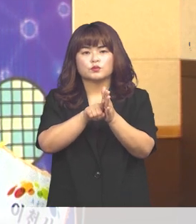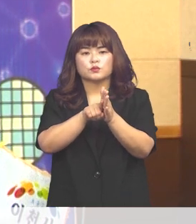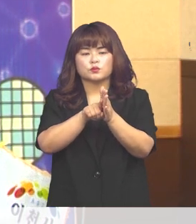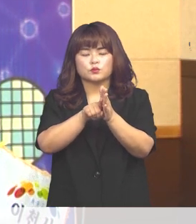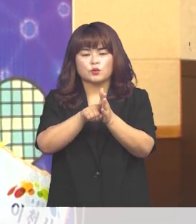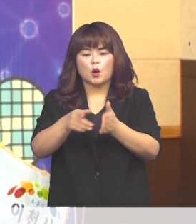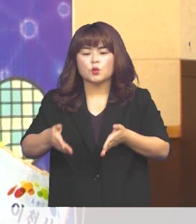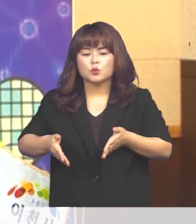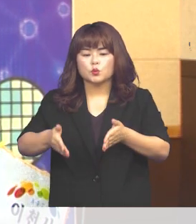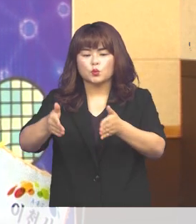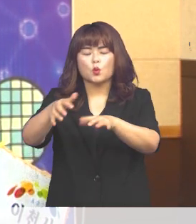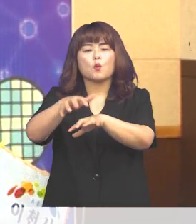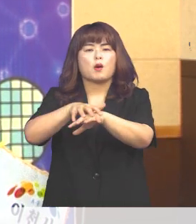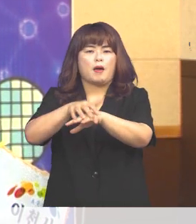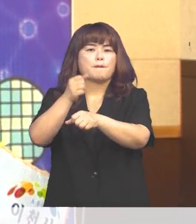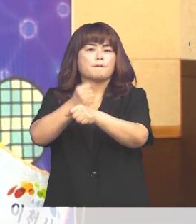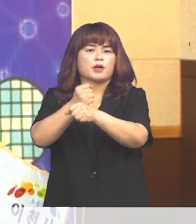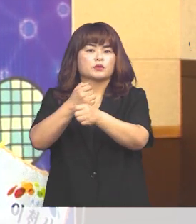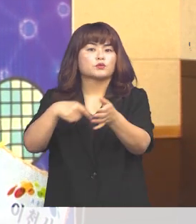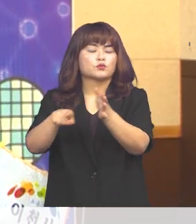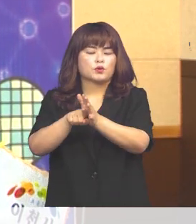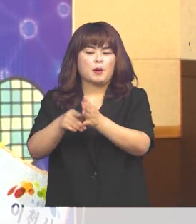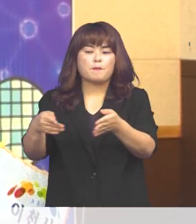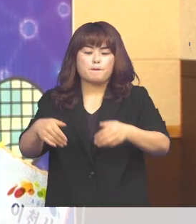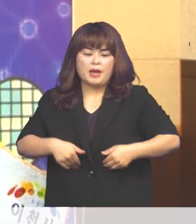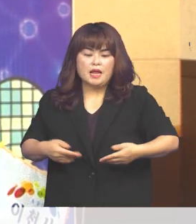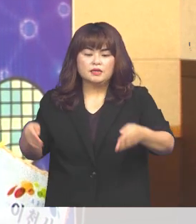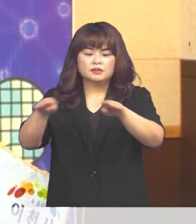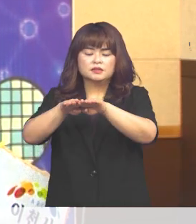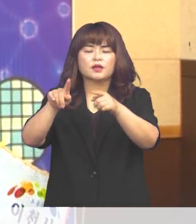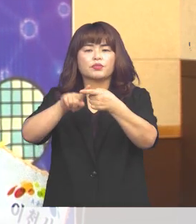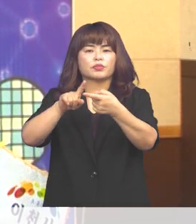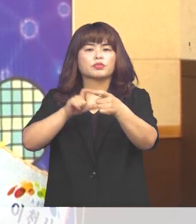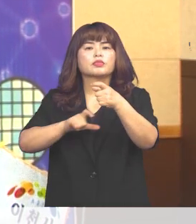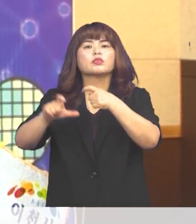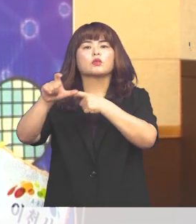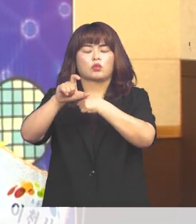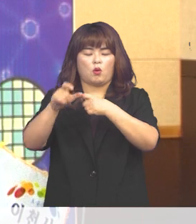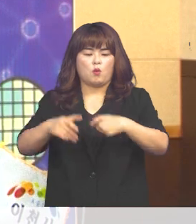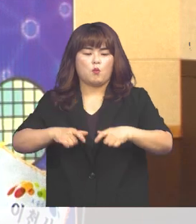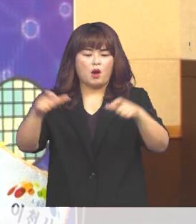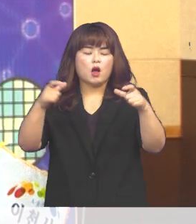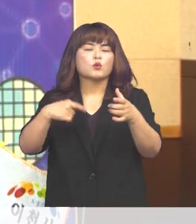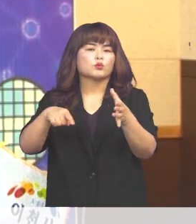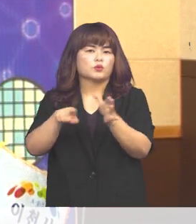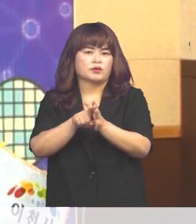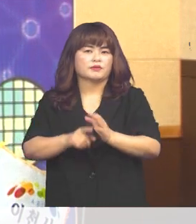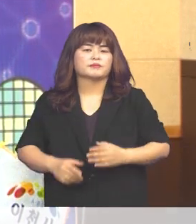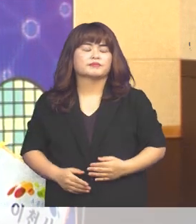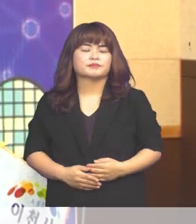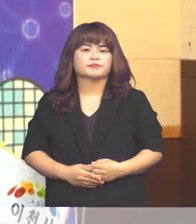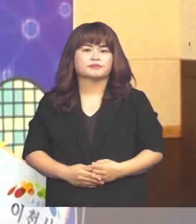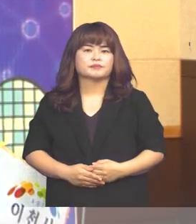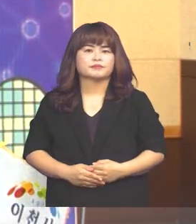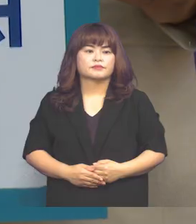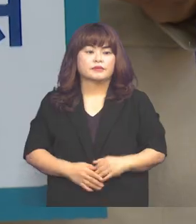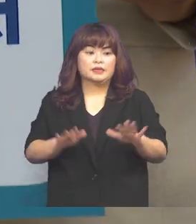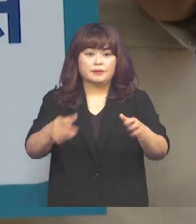위한 도로망 확충 등 인프라를 더 확충해 나가기